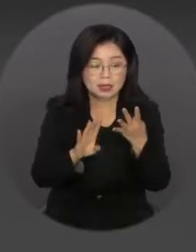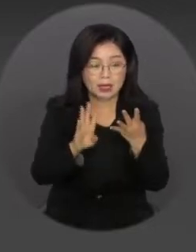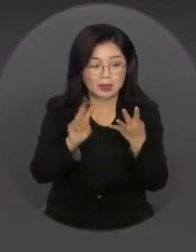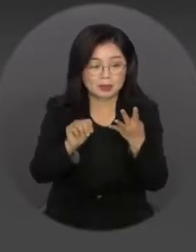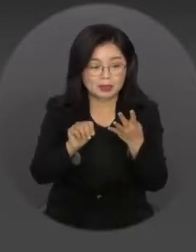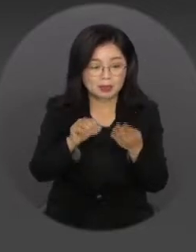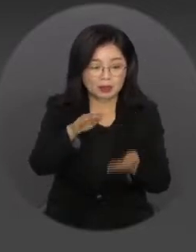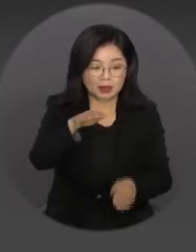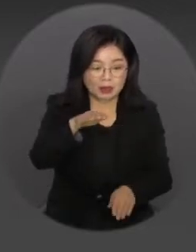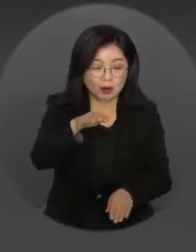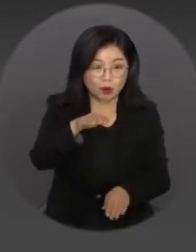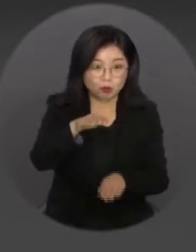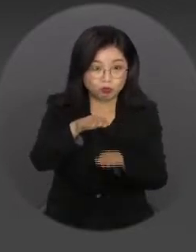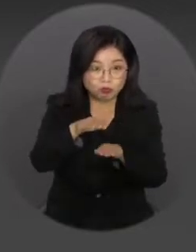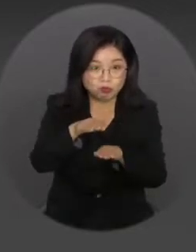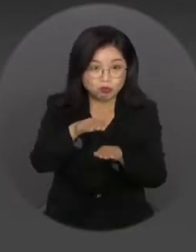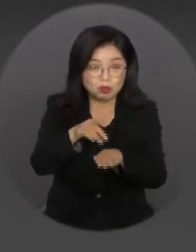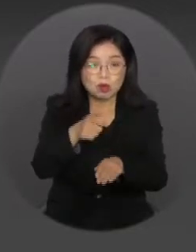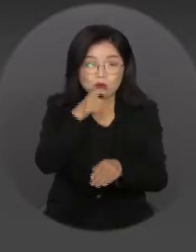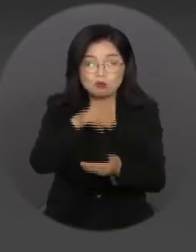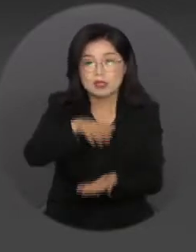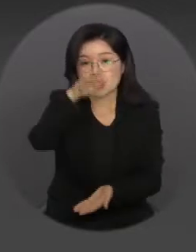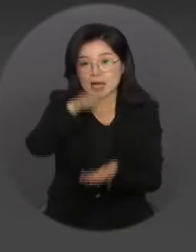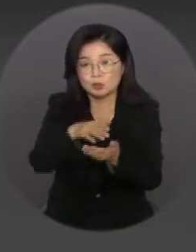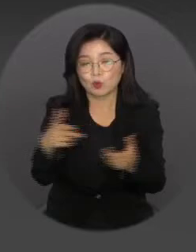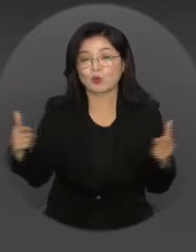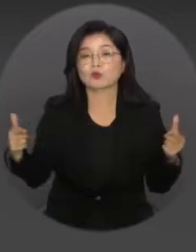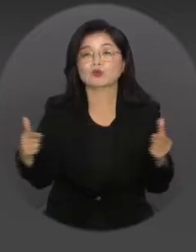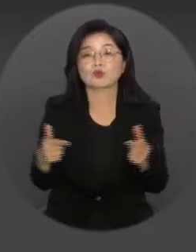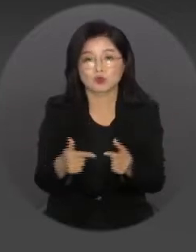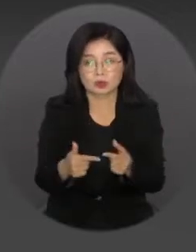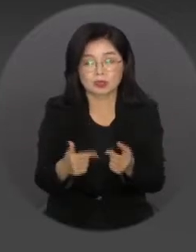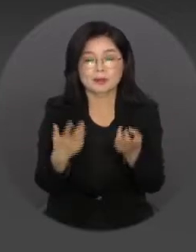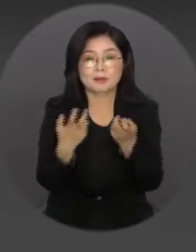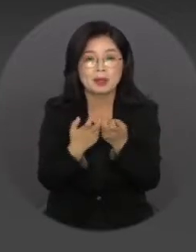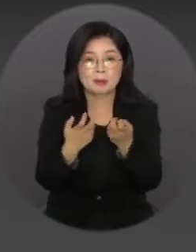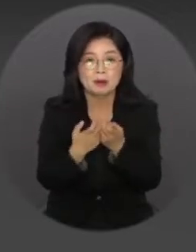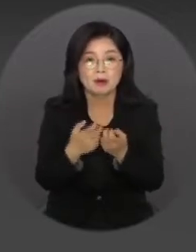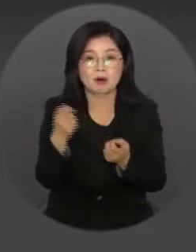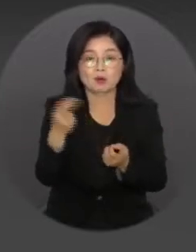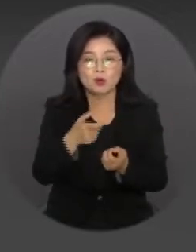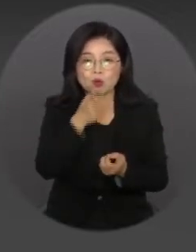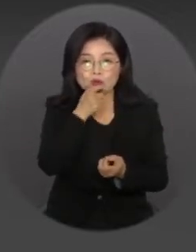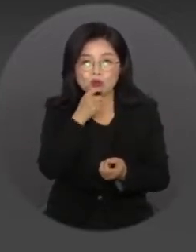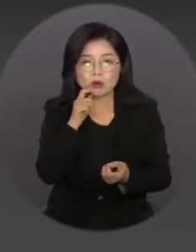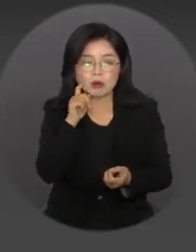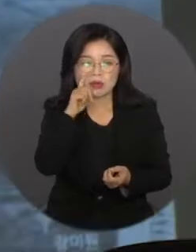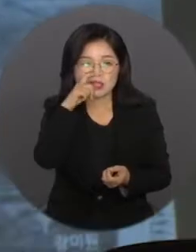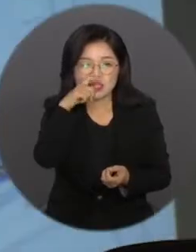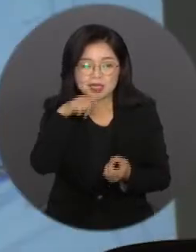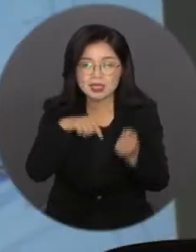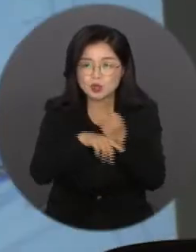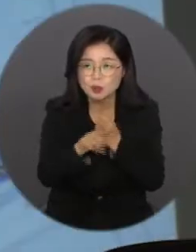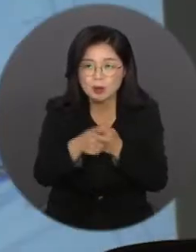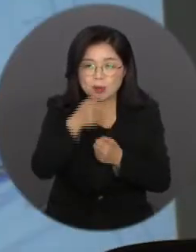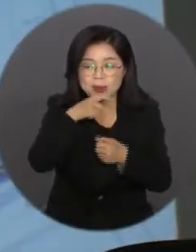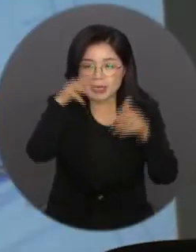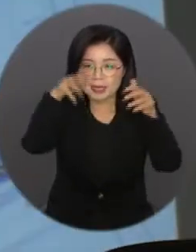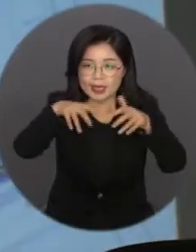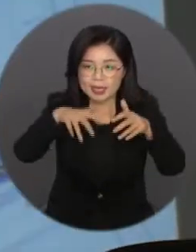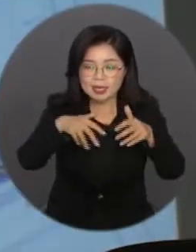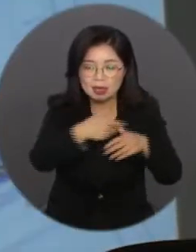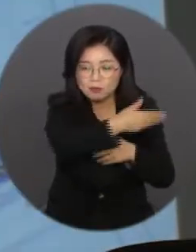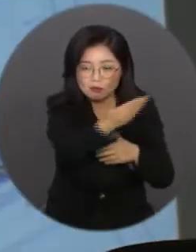1.5m로 줄이고 담수량을 45만 톤에서 16만 톤으로 줄이자는 겁니다. 또 수질 악화의 원인 가운데 하나인 빗물의 유입을 막기